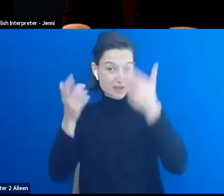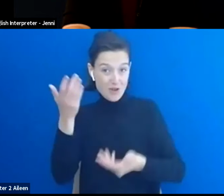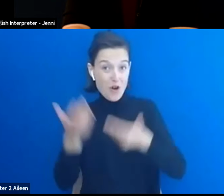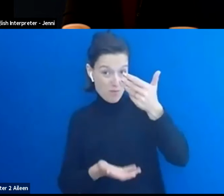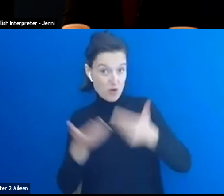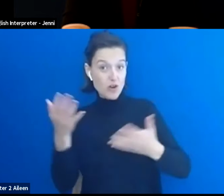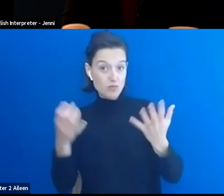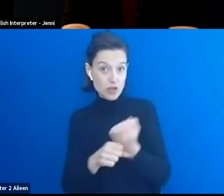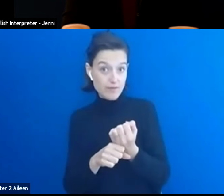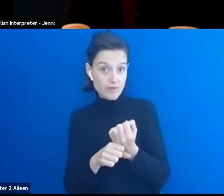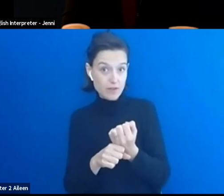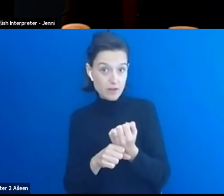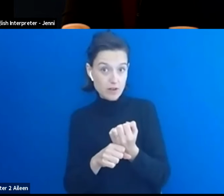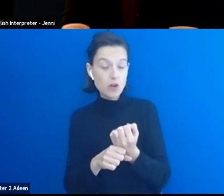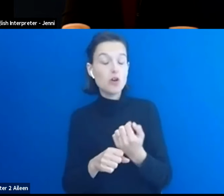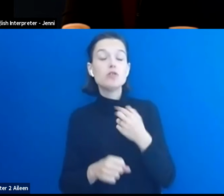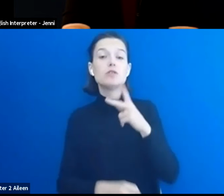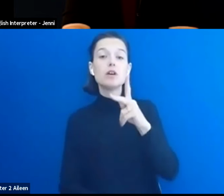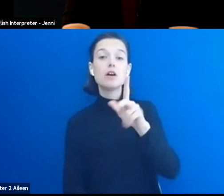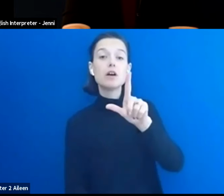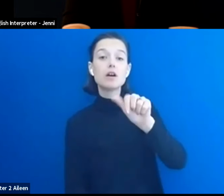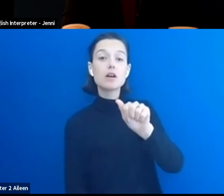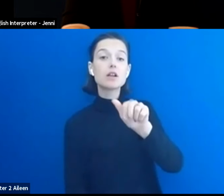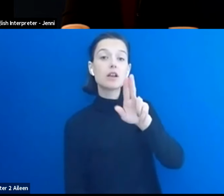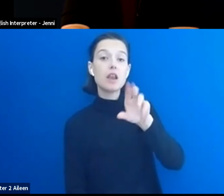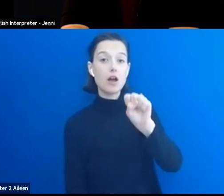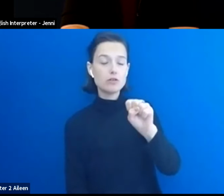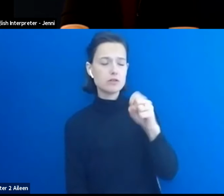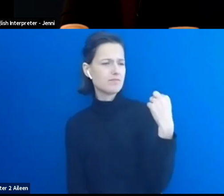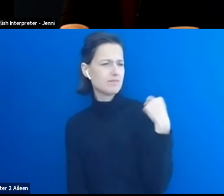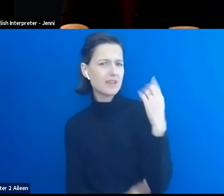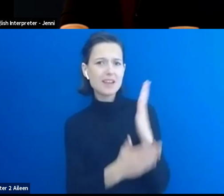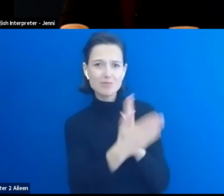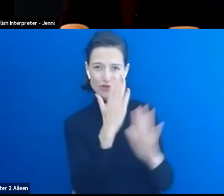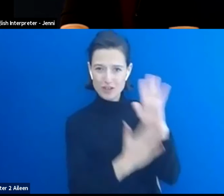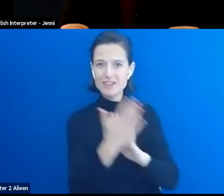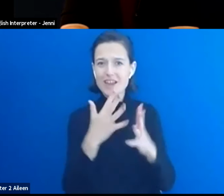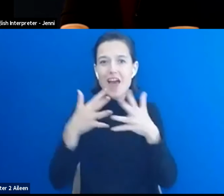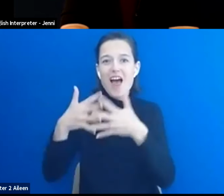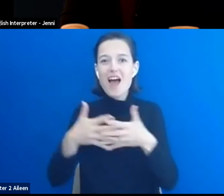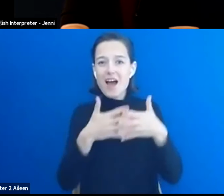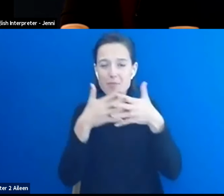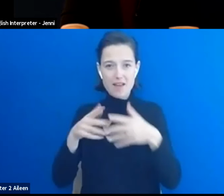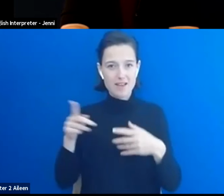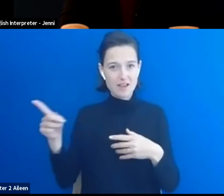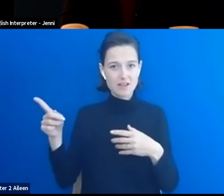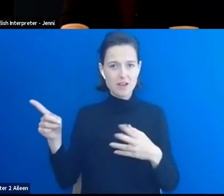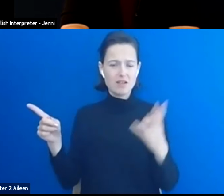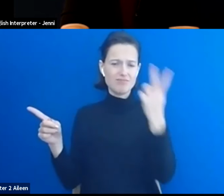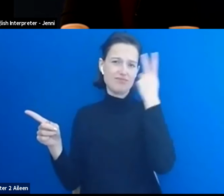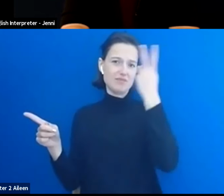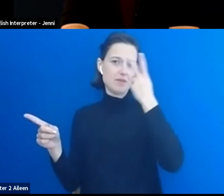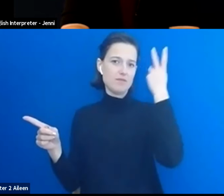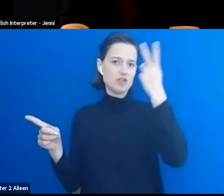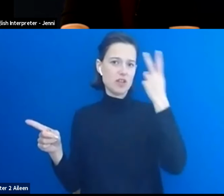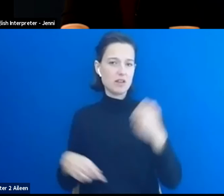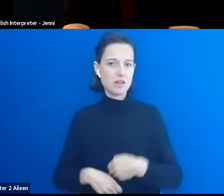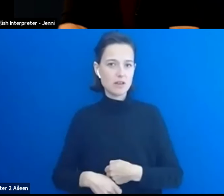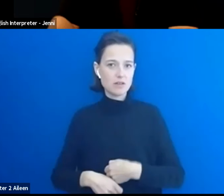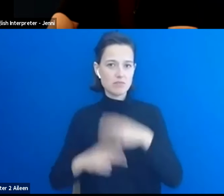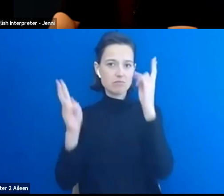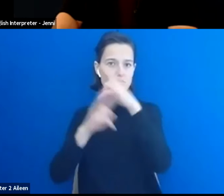bewundere das, was Klaus gerade gesagt hat, in den USA, dass das da inzwischen zu einer Selbstverständlichkeit geworden ist, dass wir hier in vielen Unternehmen